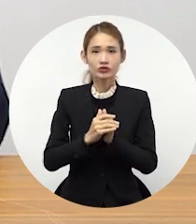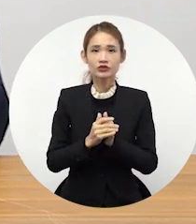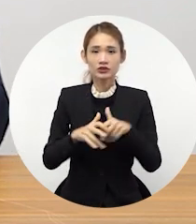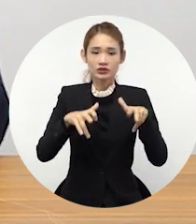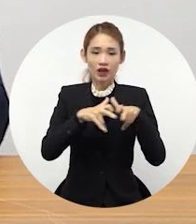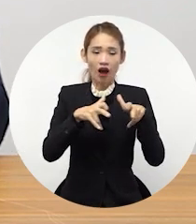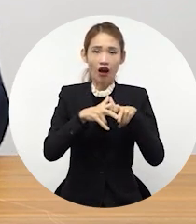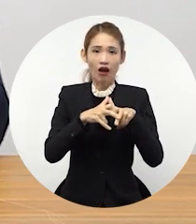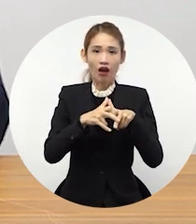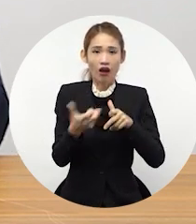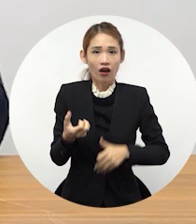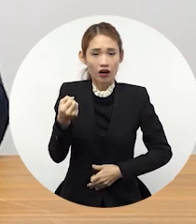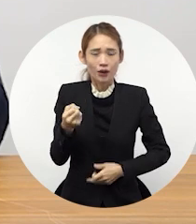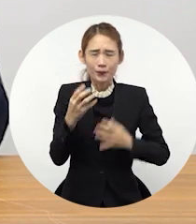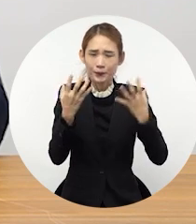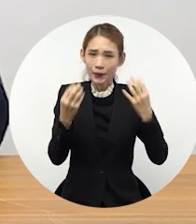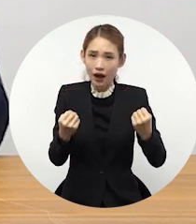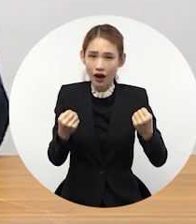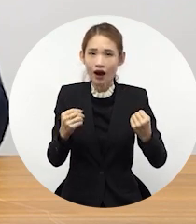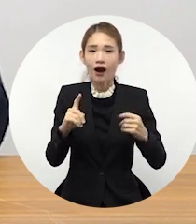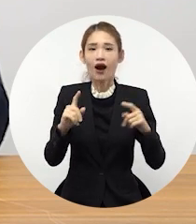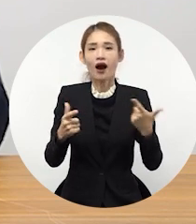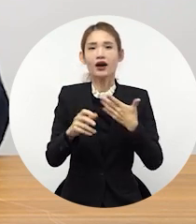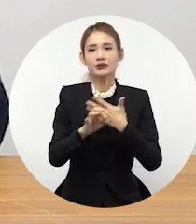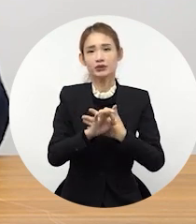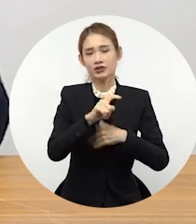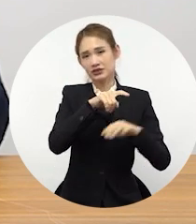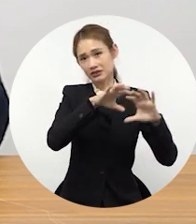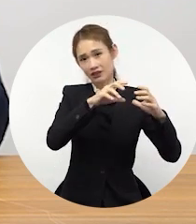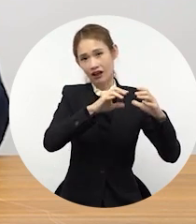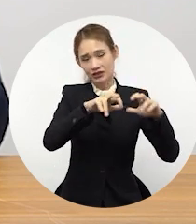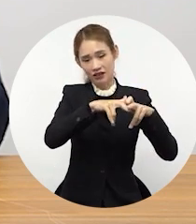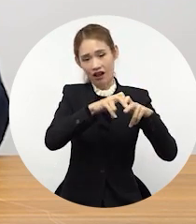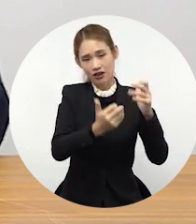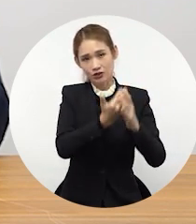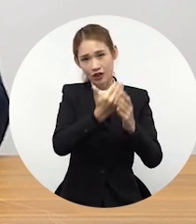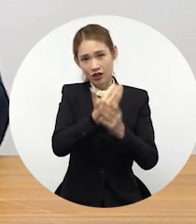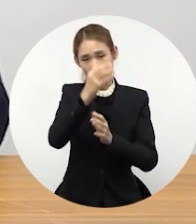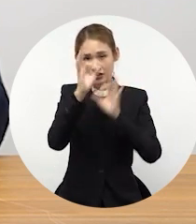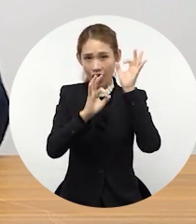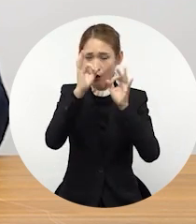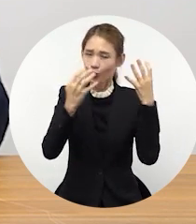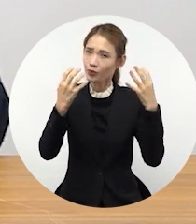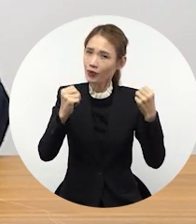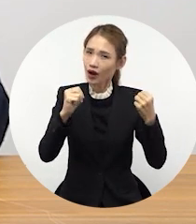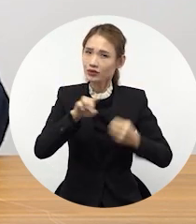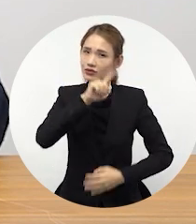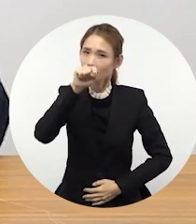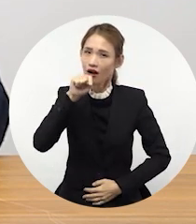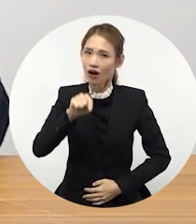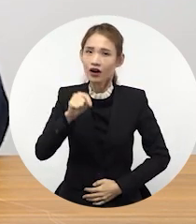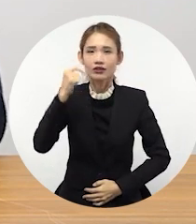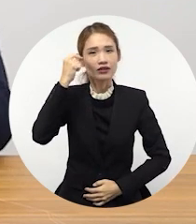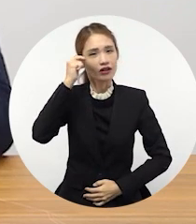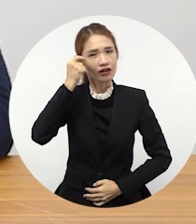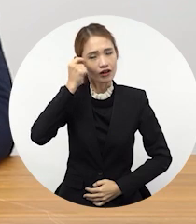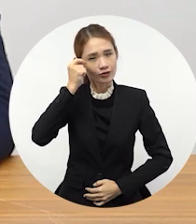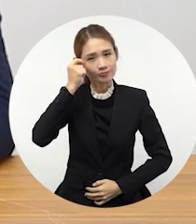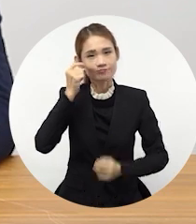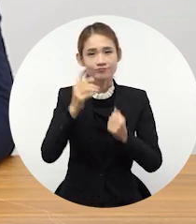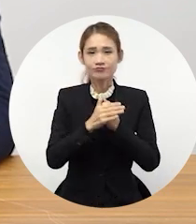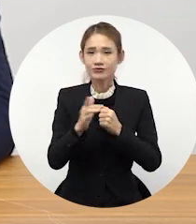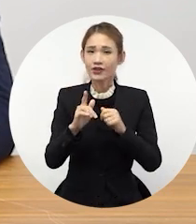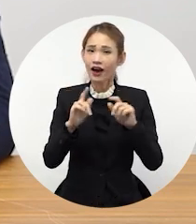태어나시는 분들이 장애 빈도가 높은 것인가? 아니 뭐 그 나라가 장애를 발생시키는 뭐 사고가 많은가? 라고 생각할